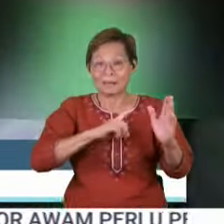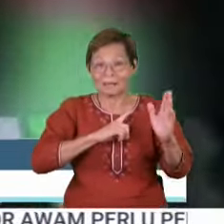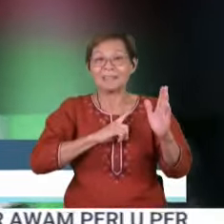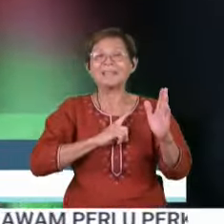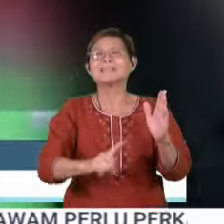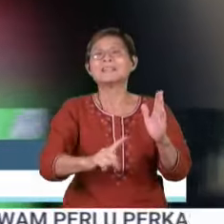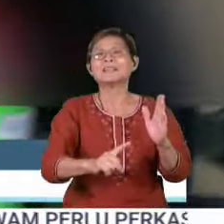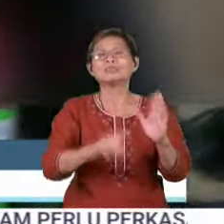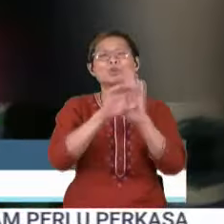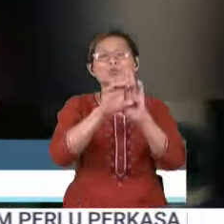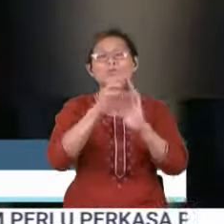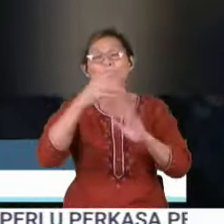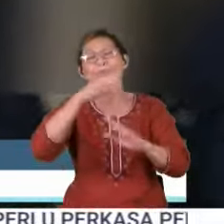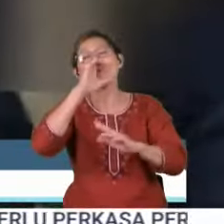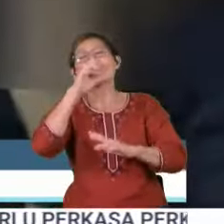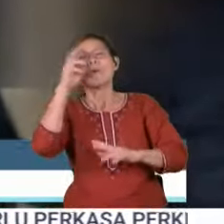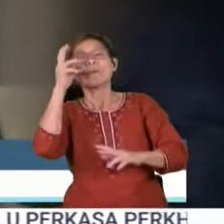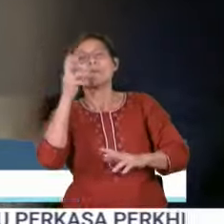minuman memabukkan.